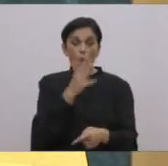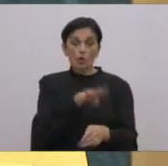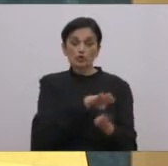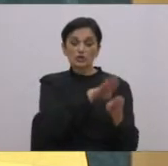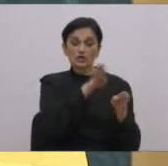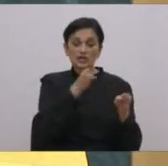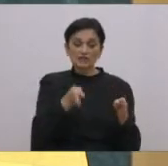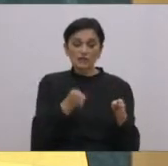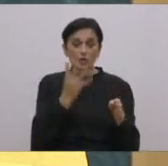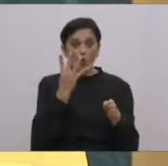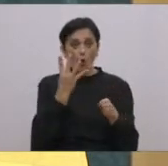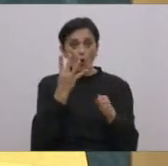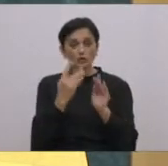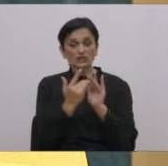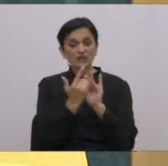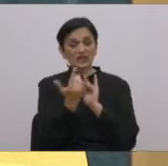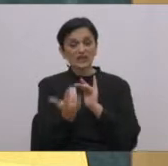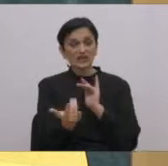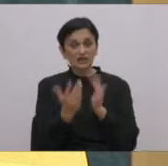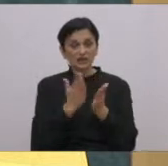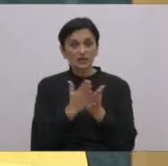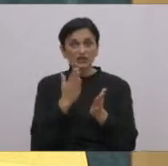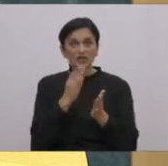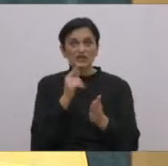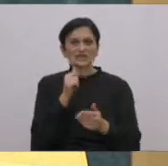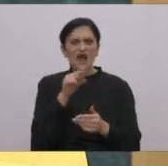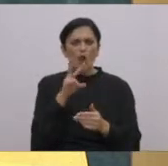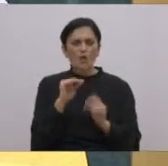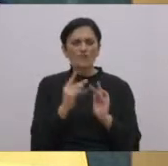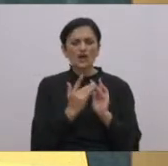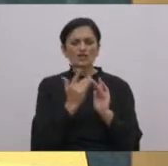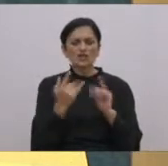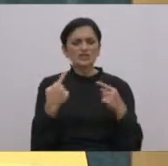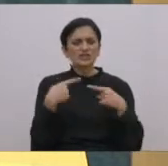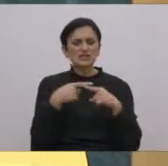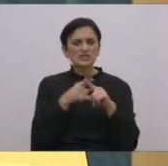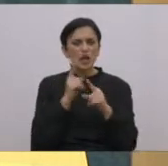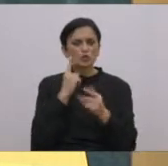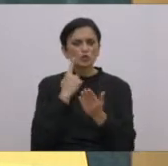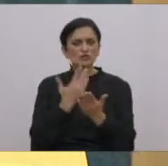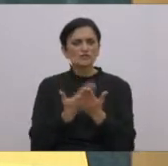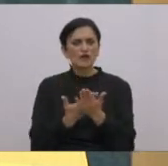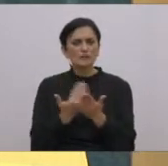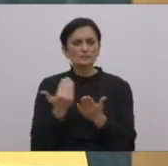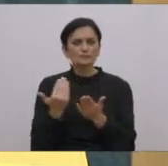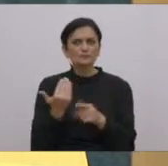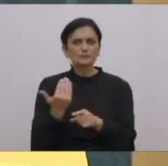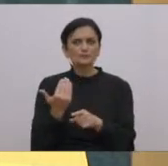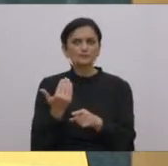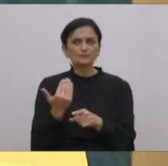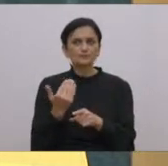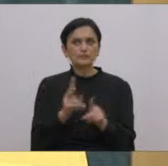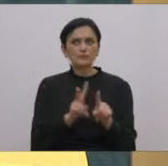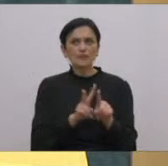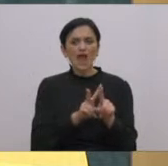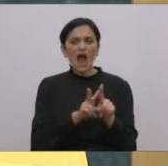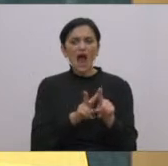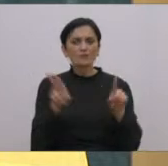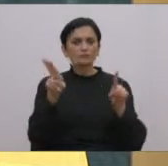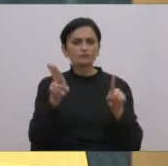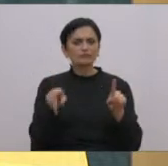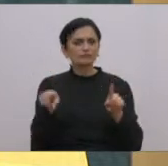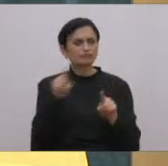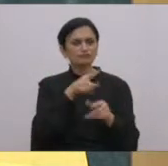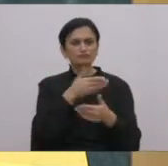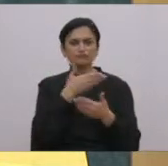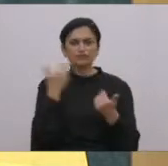hidi aris, macioris aris, tagovane hidi, romelic, sa injiro tvalsa zresit, analogii argaacinia,